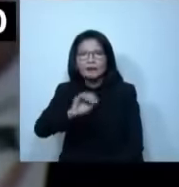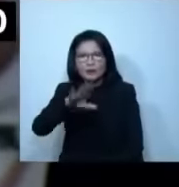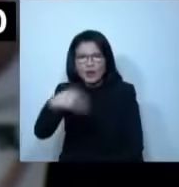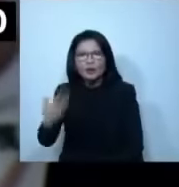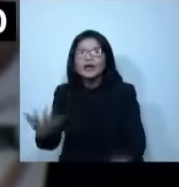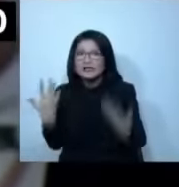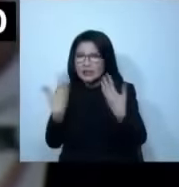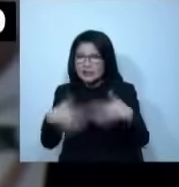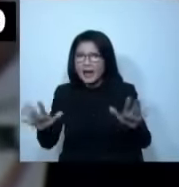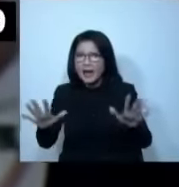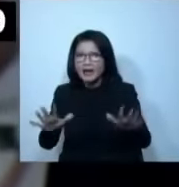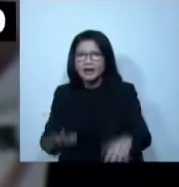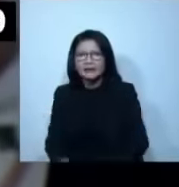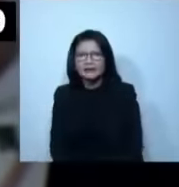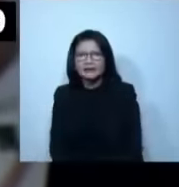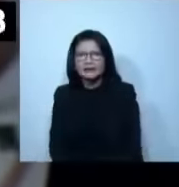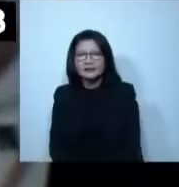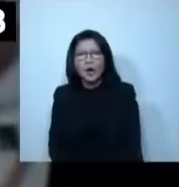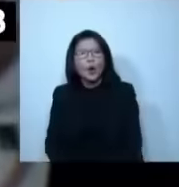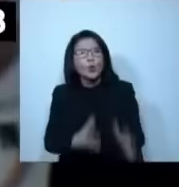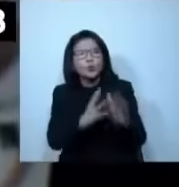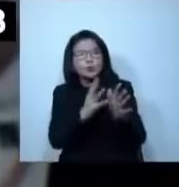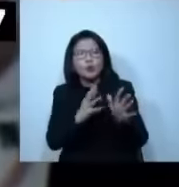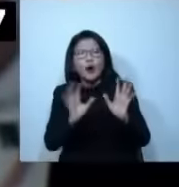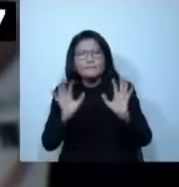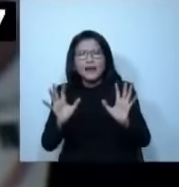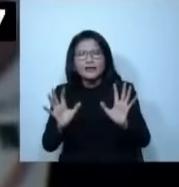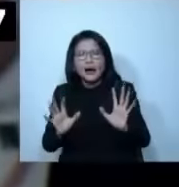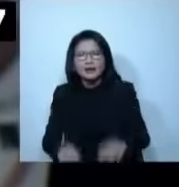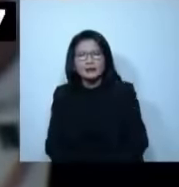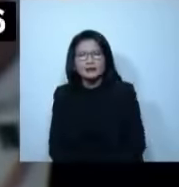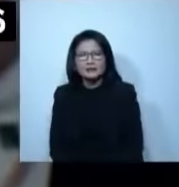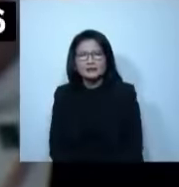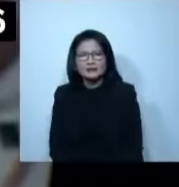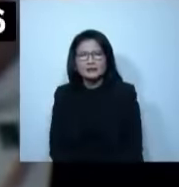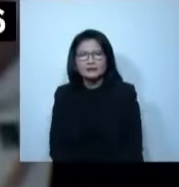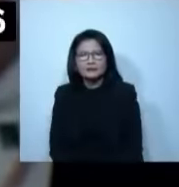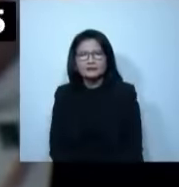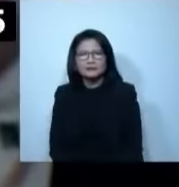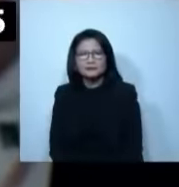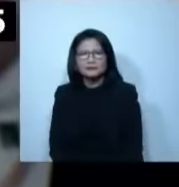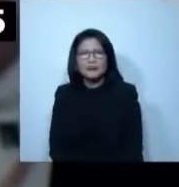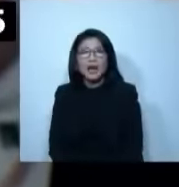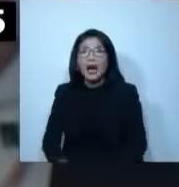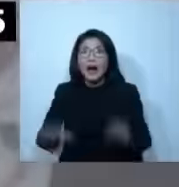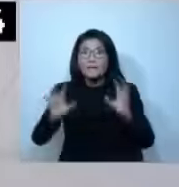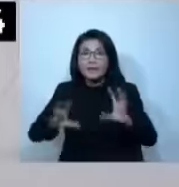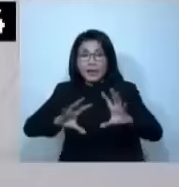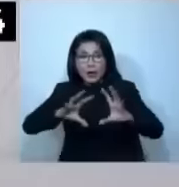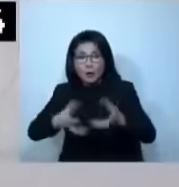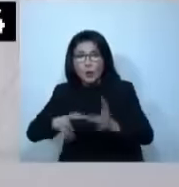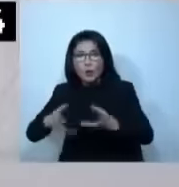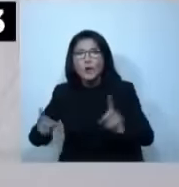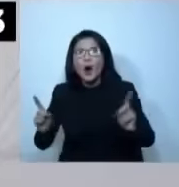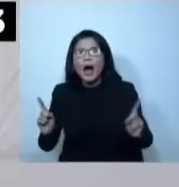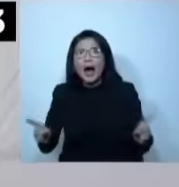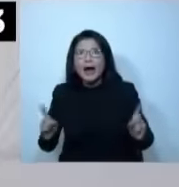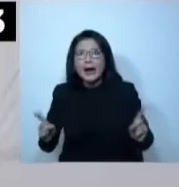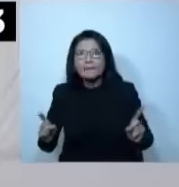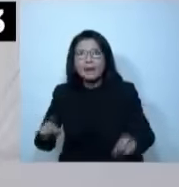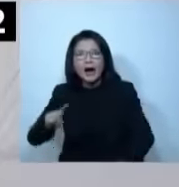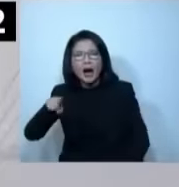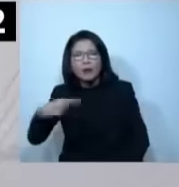dibereskan. Oke? Antrian yang amat panjang, yang tidak pernah selesai. Dan kemudian banyak kelompok agama dari